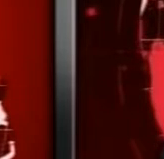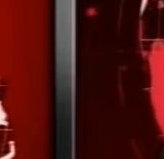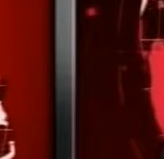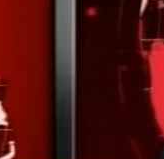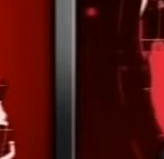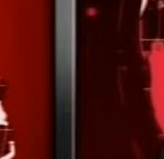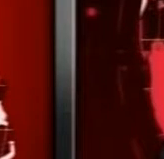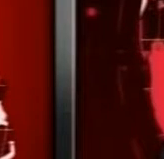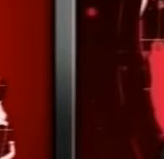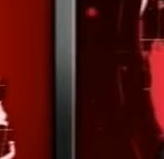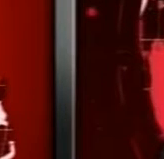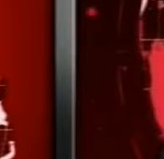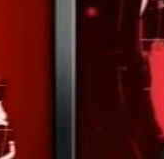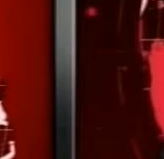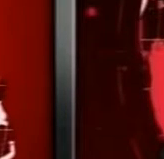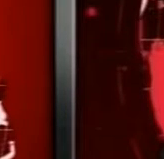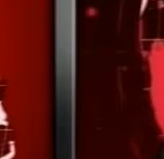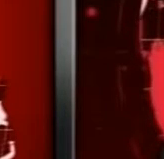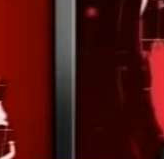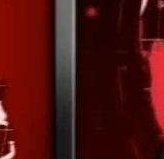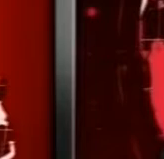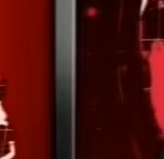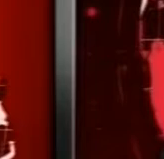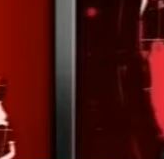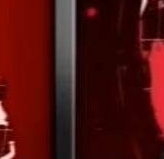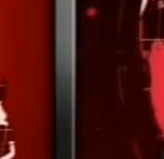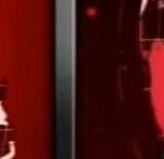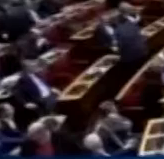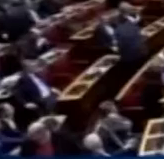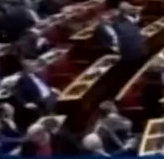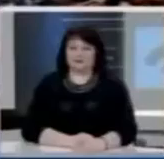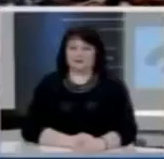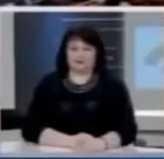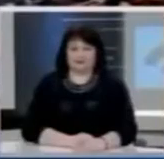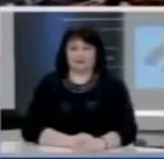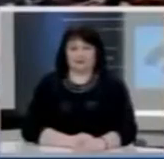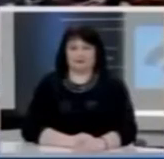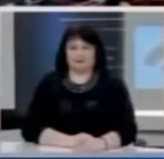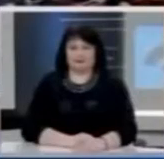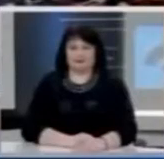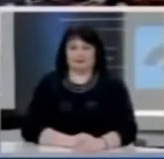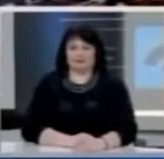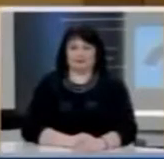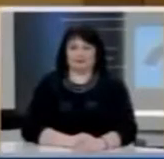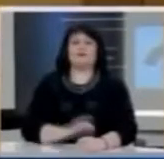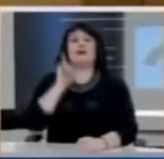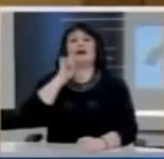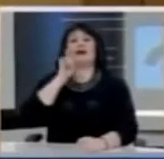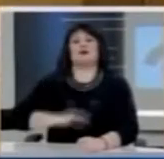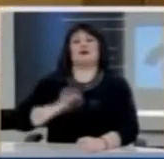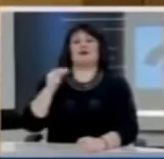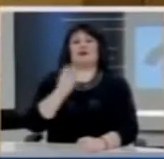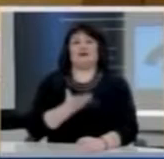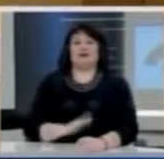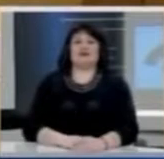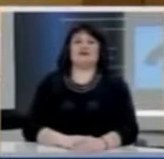Ευάγγελο Αποστολάκη, να μην ακολουθήσει τα παιχνίδια του προκατόχου του. Κυρίες και κύριοι βουλευτές,